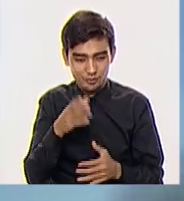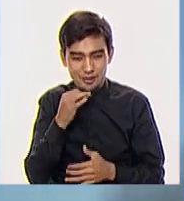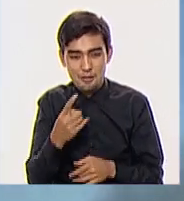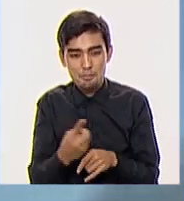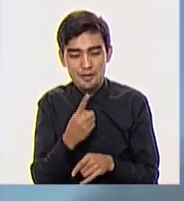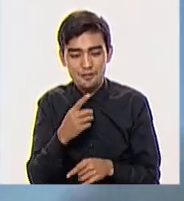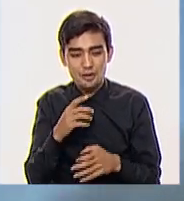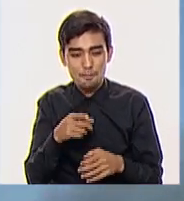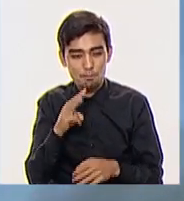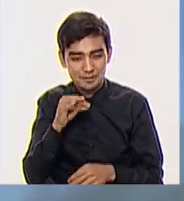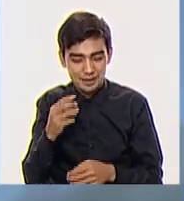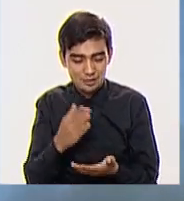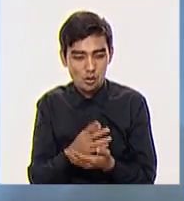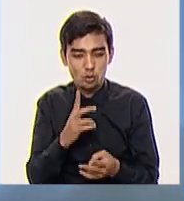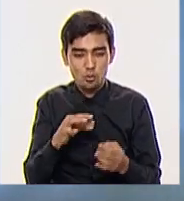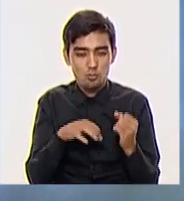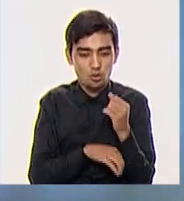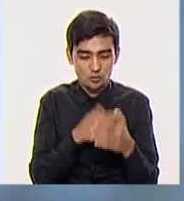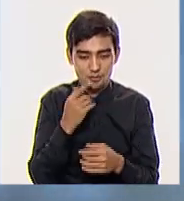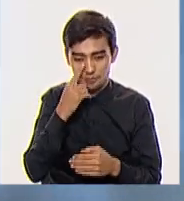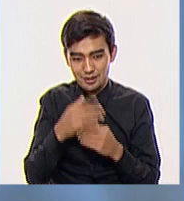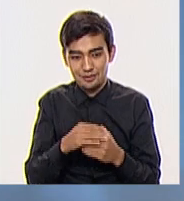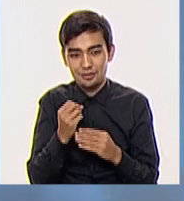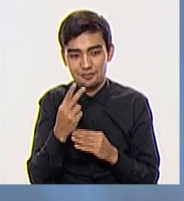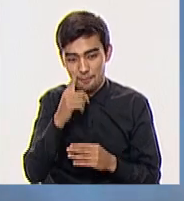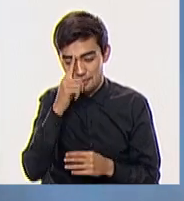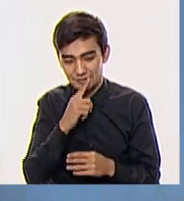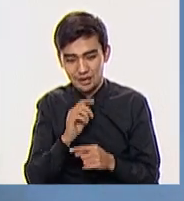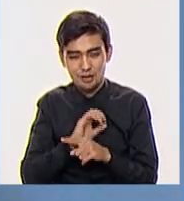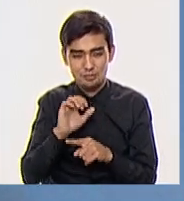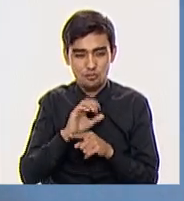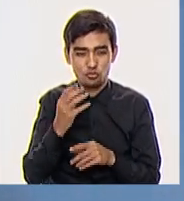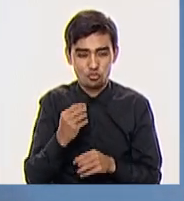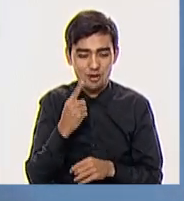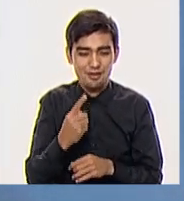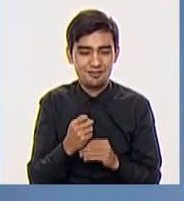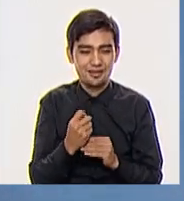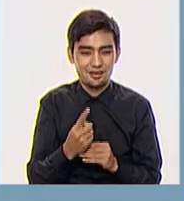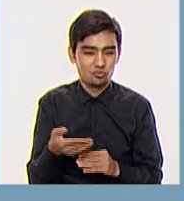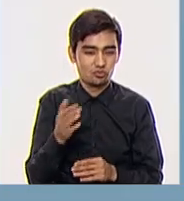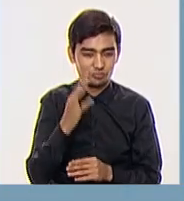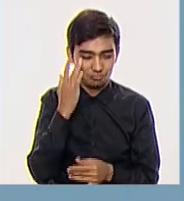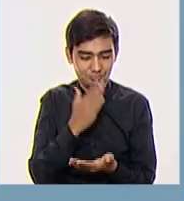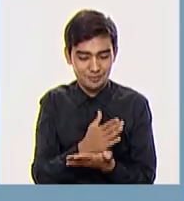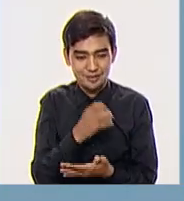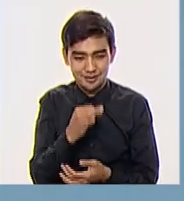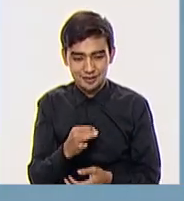но не последняя. Всего в ближайшие 12 месяцев планируется отправить к звездам еще 11 экипажей.